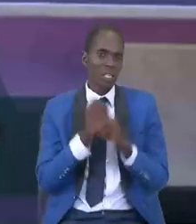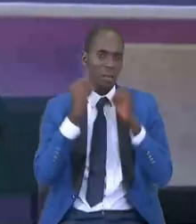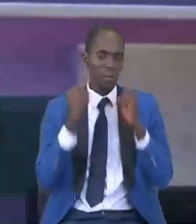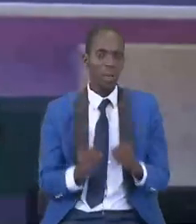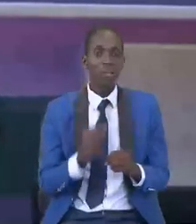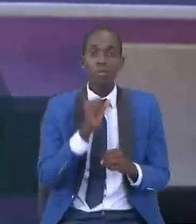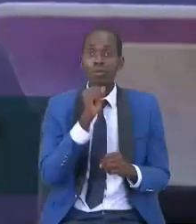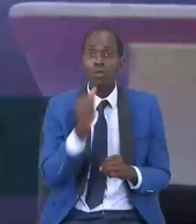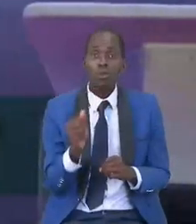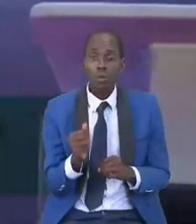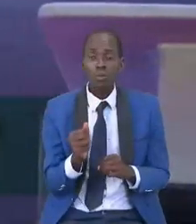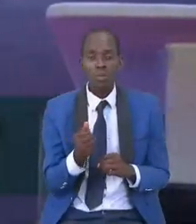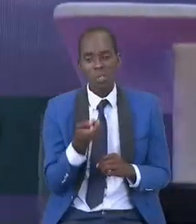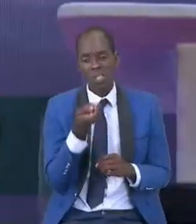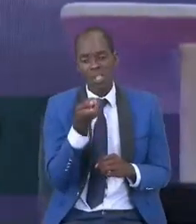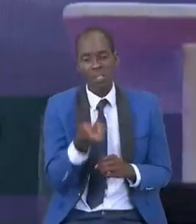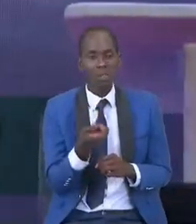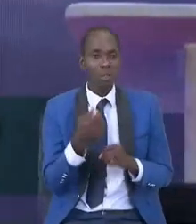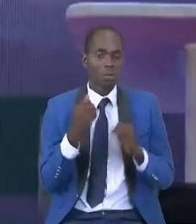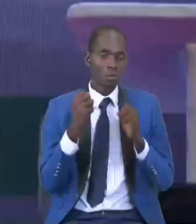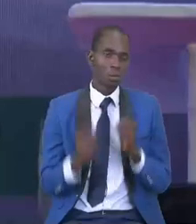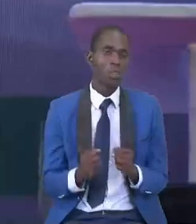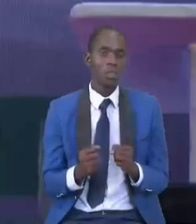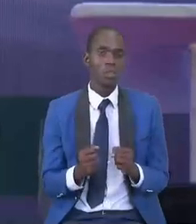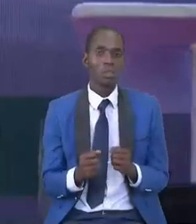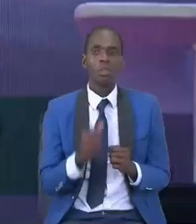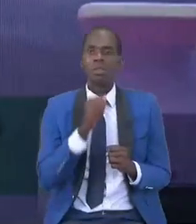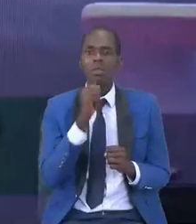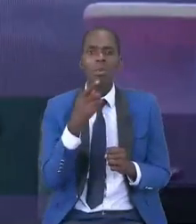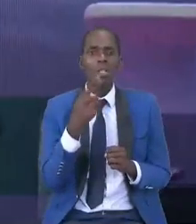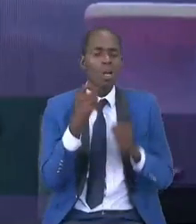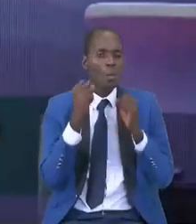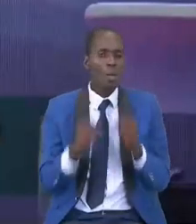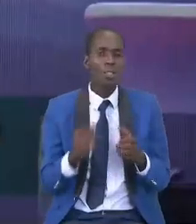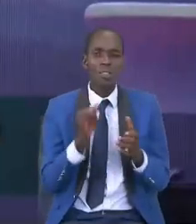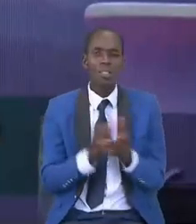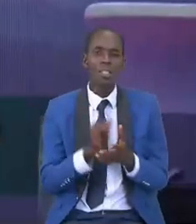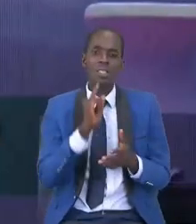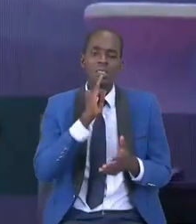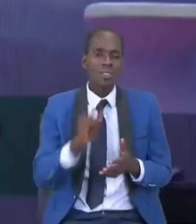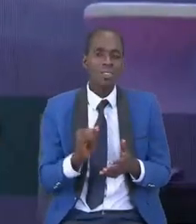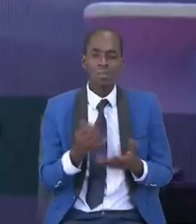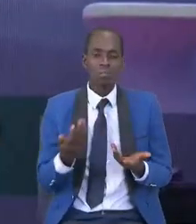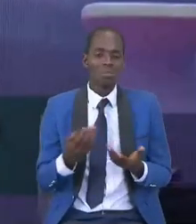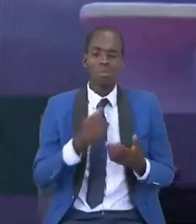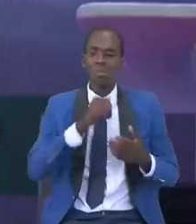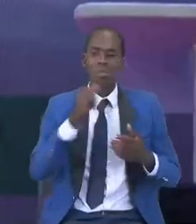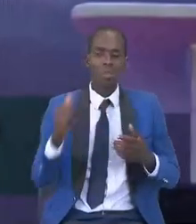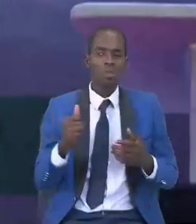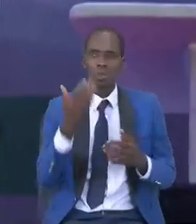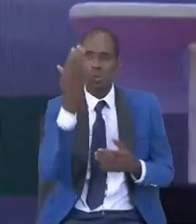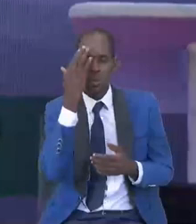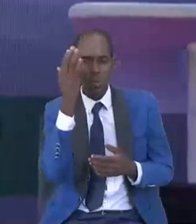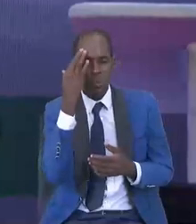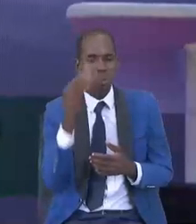recevez une puissance. Ce n'est pas une puissance répandue. Ce n'est pas une puissance qui est à